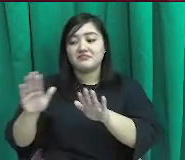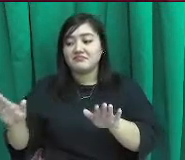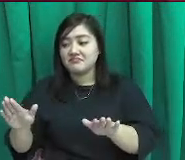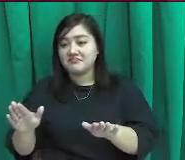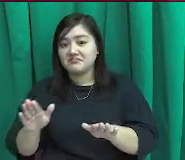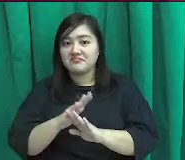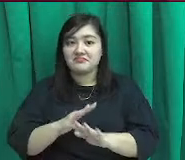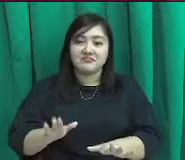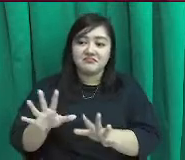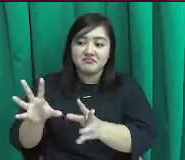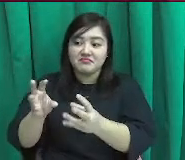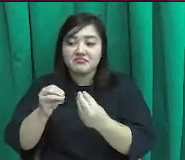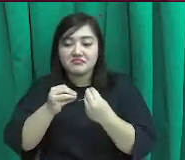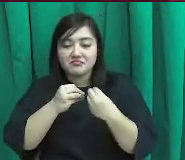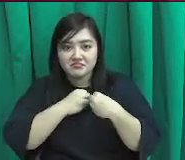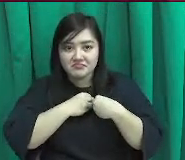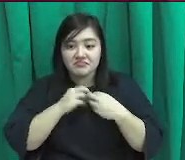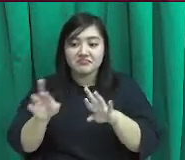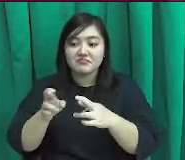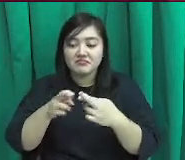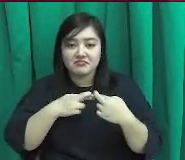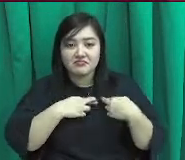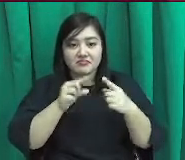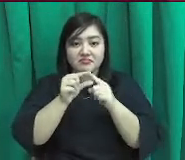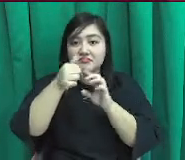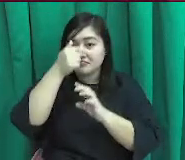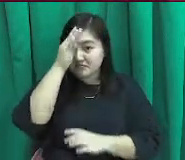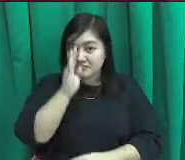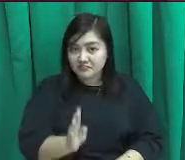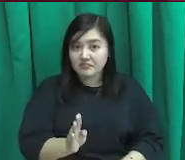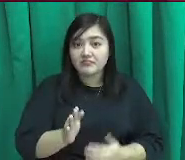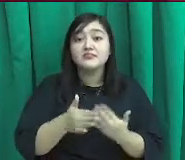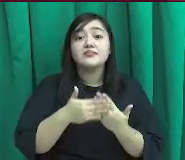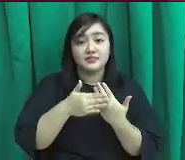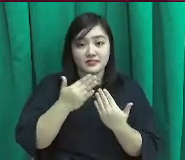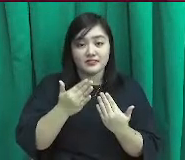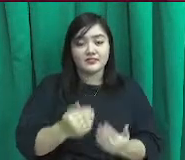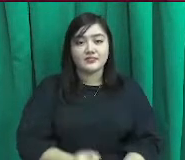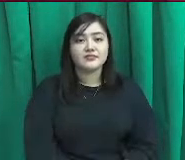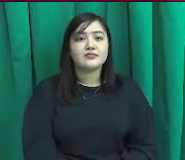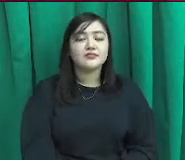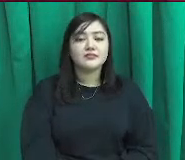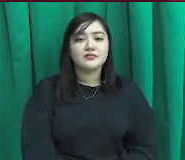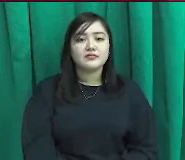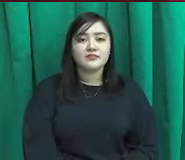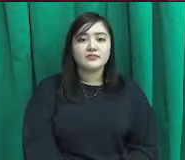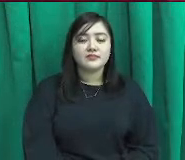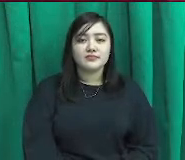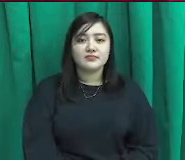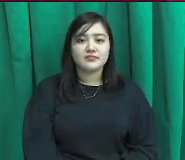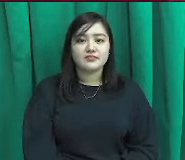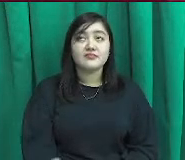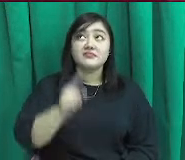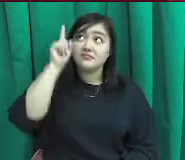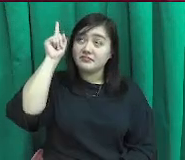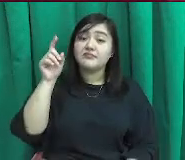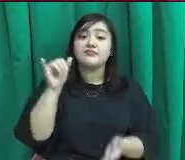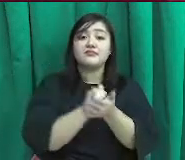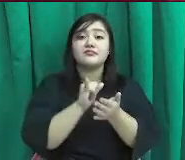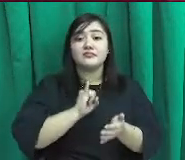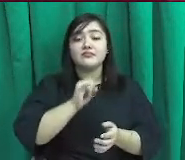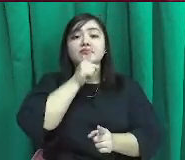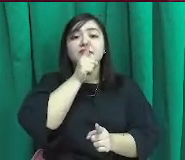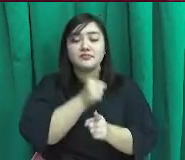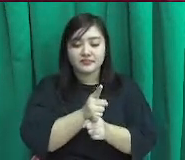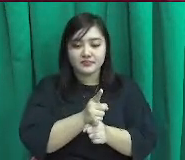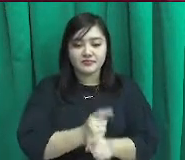Hindi agad-agad. Yeah. Pero which is, alam niyo po, mga kapatid, totoo po yun. Like, yun po yung sinasabi ko po kanina eh. Totoo po yun. Huwag